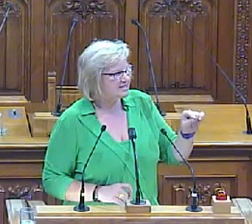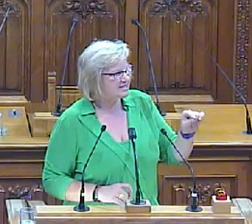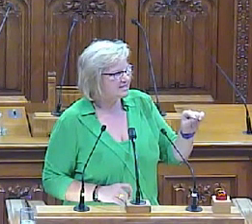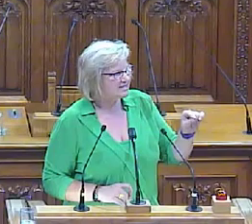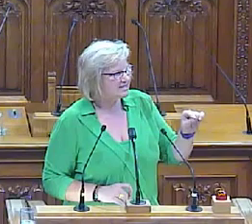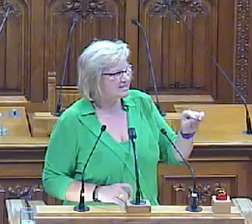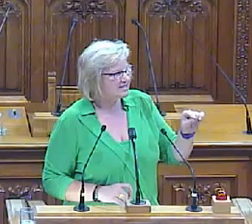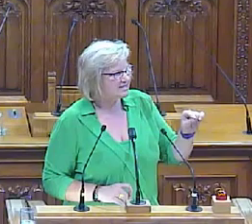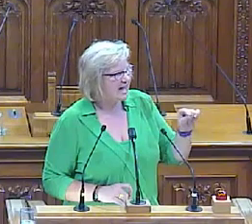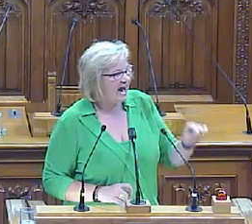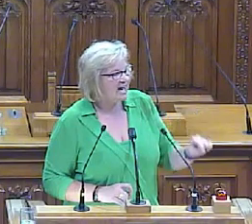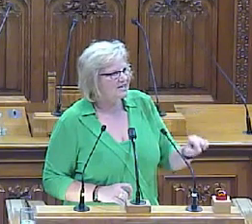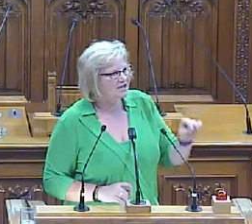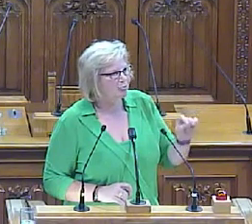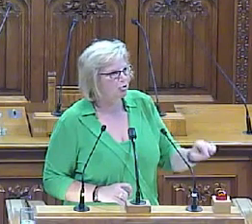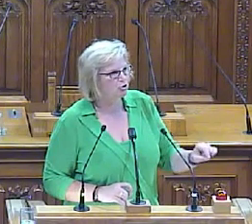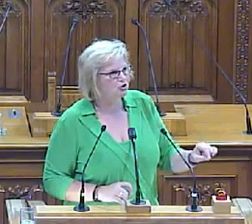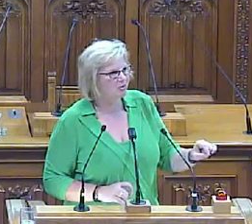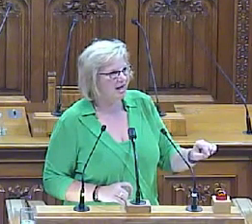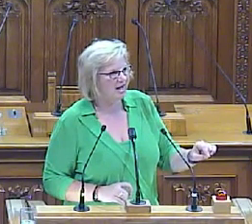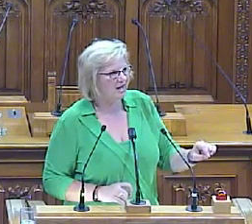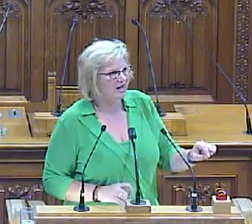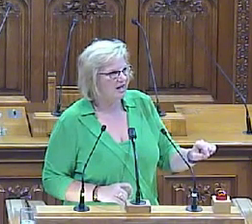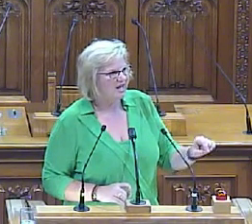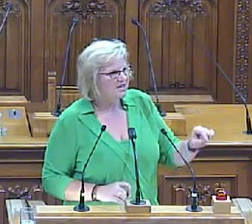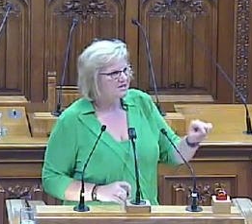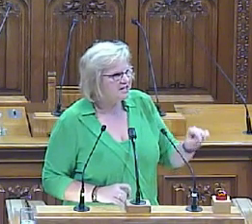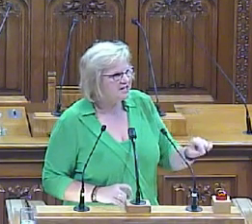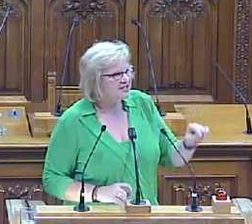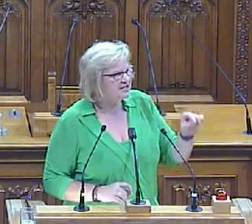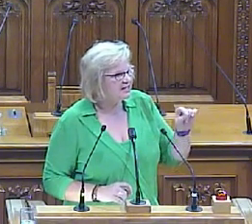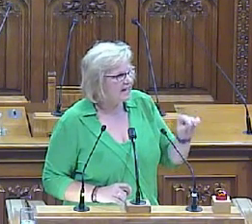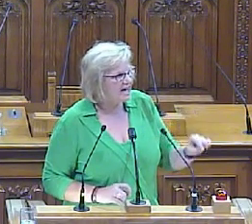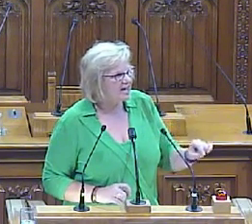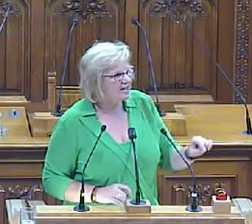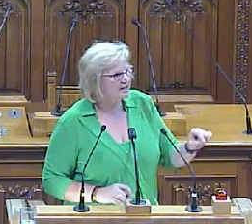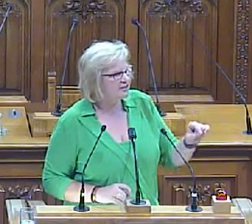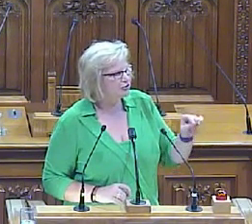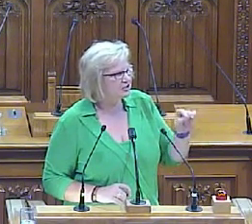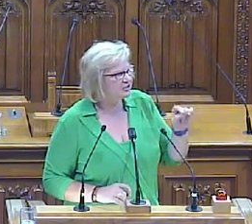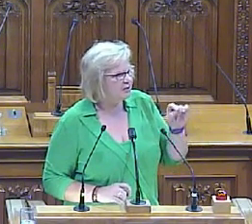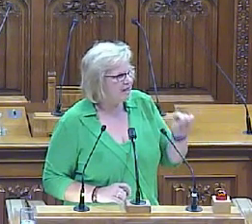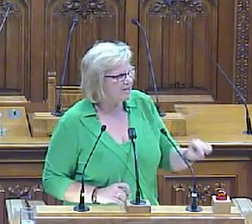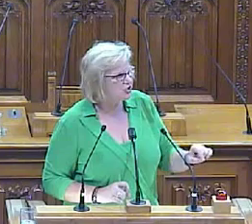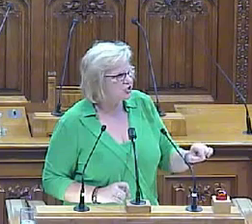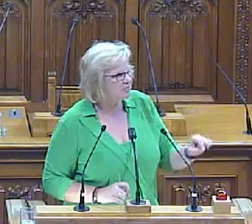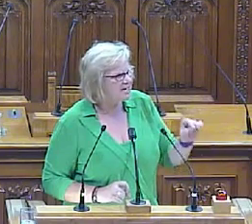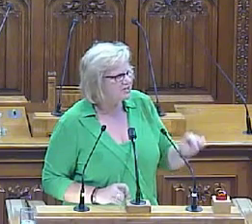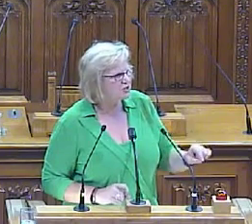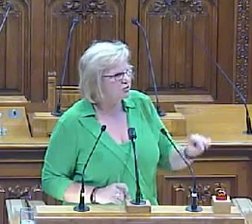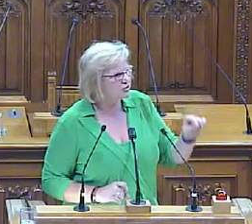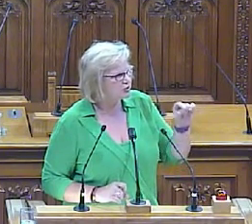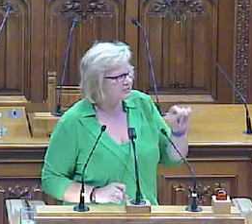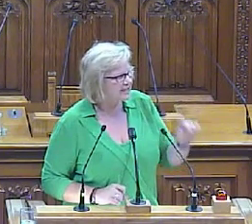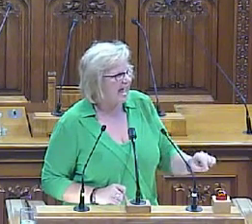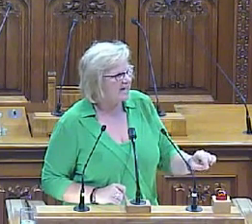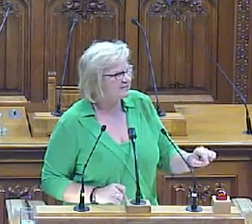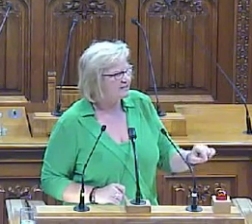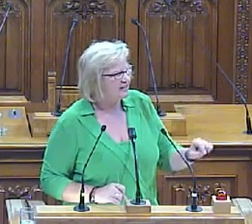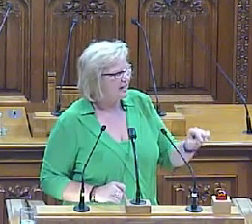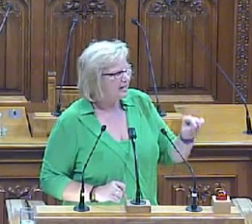ist dabei, das alles kaputt zu machen. Sie sind diejenigen, die unter den Menschen Missgunst